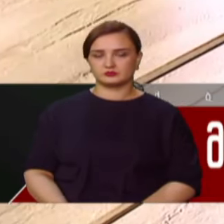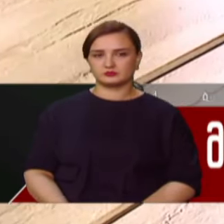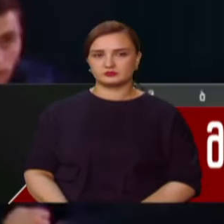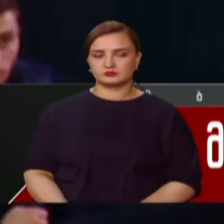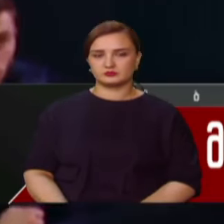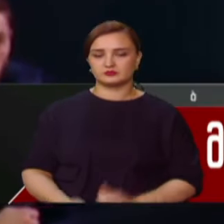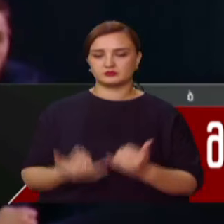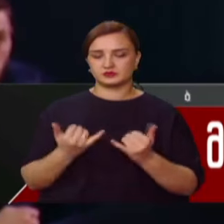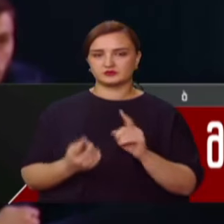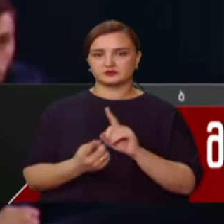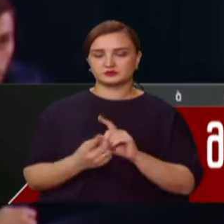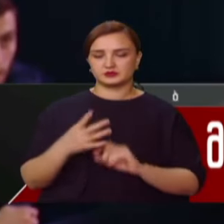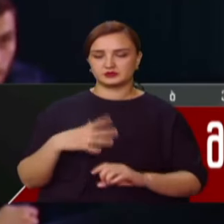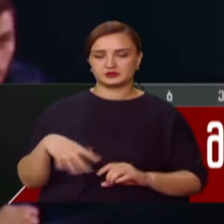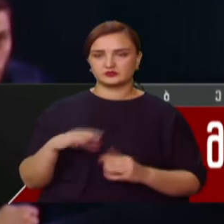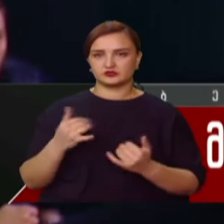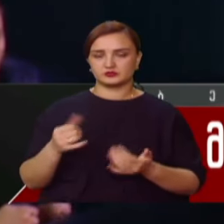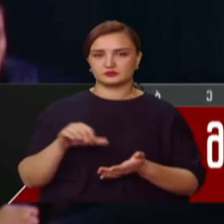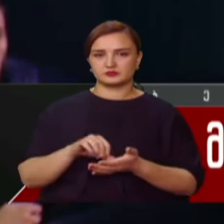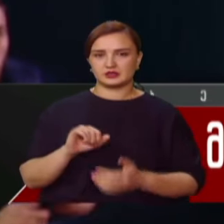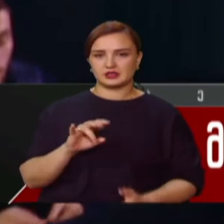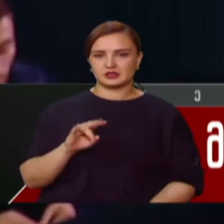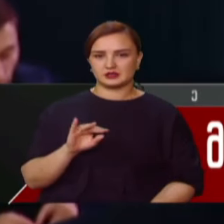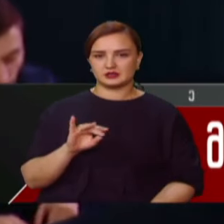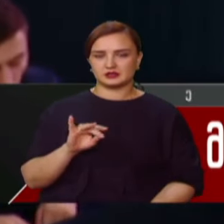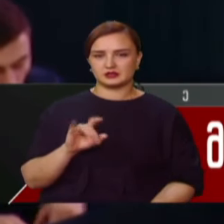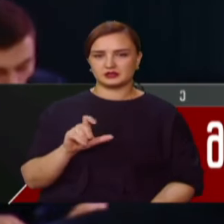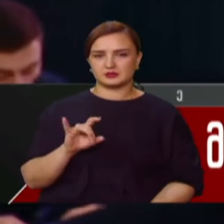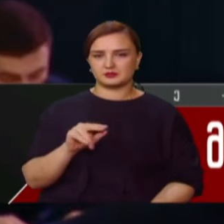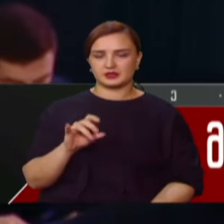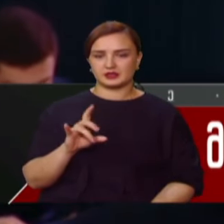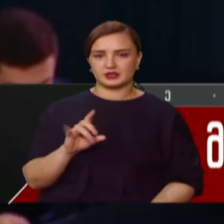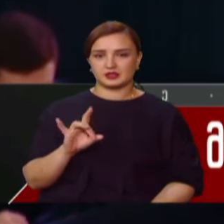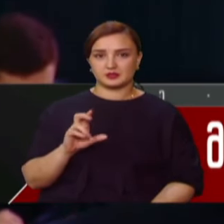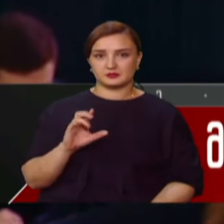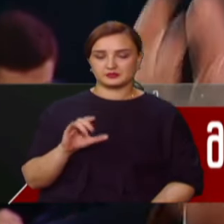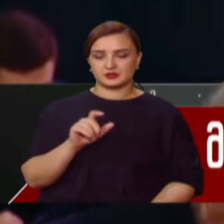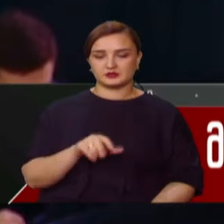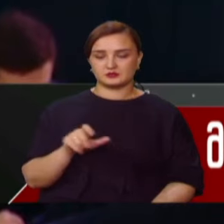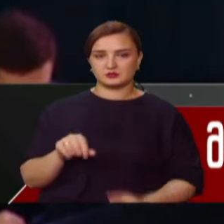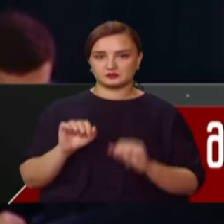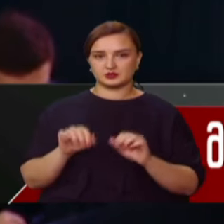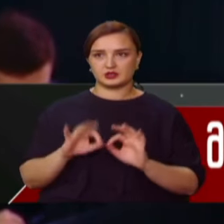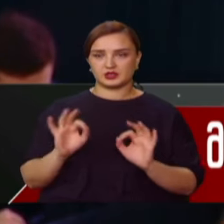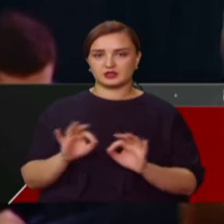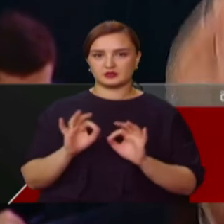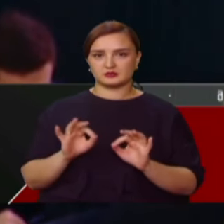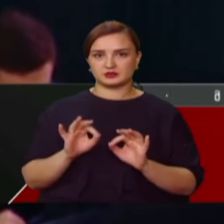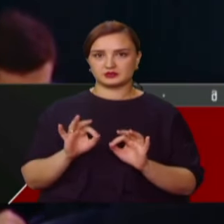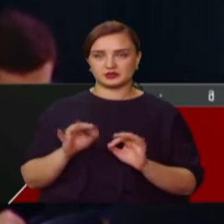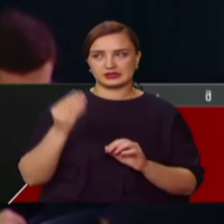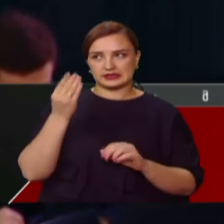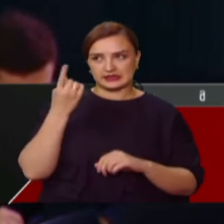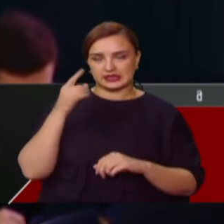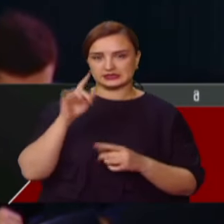დღეს ჩვენ ხვდებით საქართველოში მოღვაწე ენტერპრენერებს, სტარტაპერებს, ადამიანები, რომლებიც შეიძლება ითქვას არაფრისგან